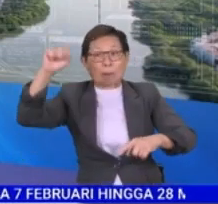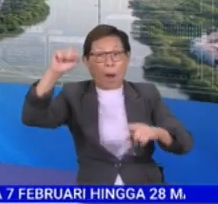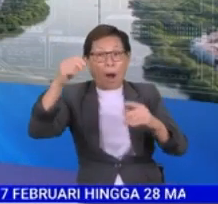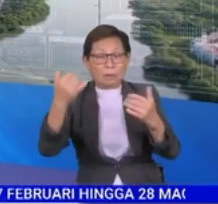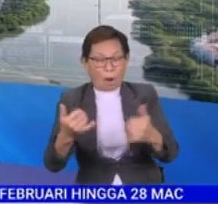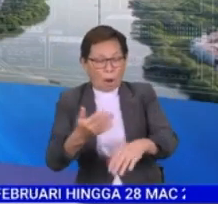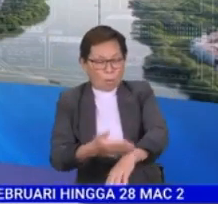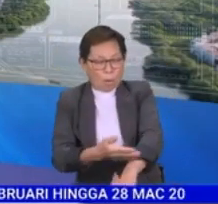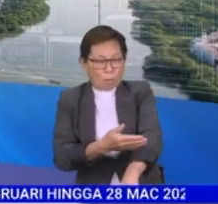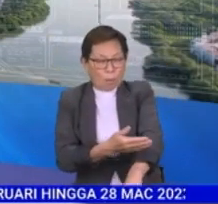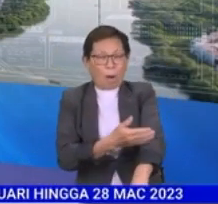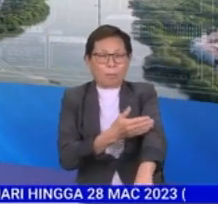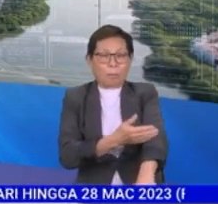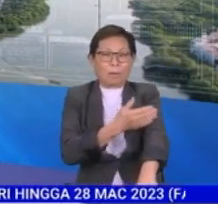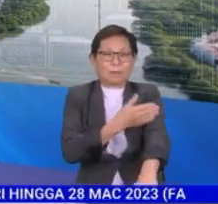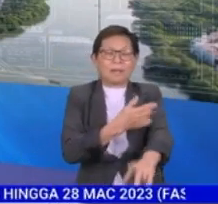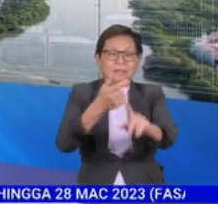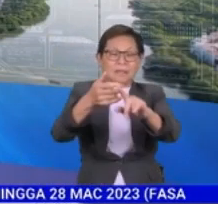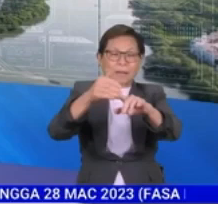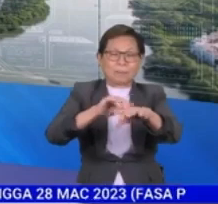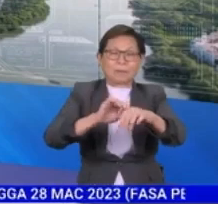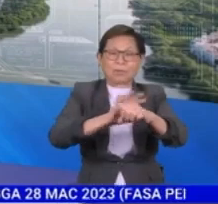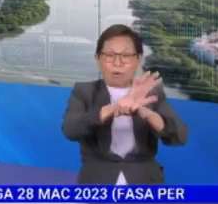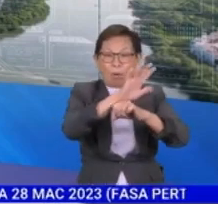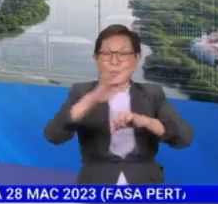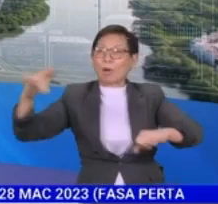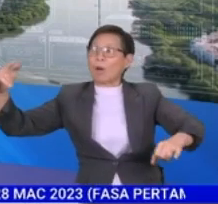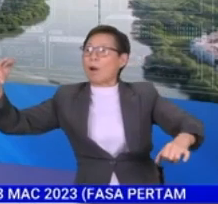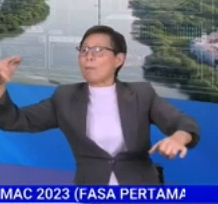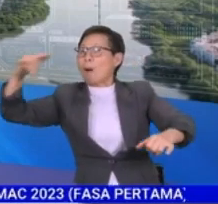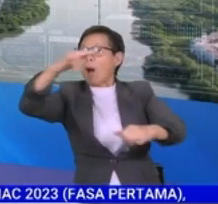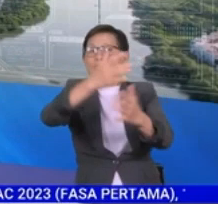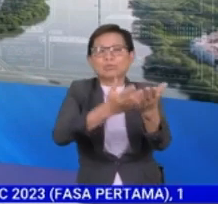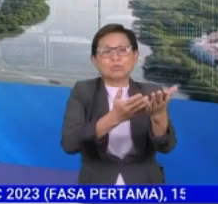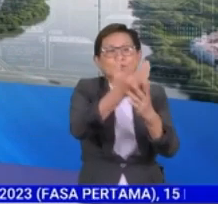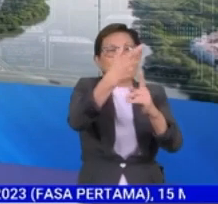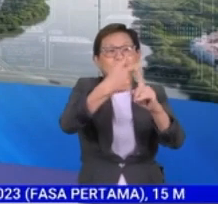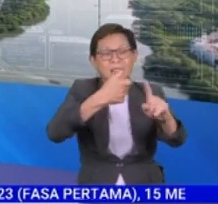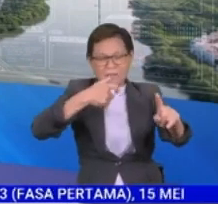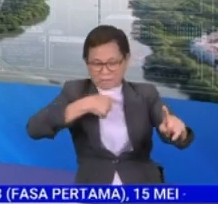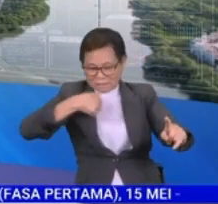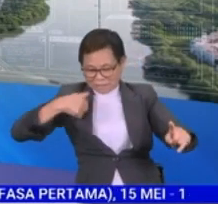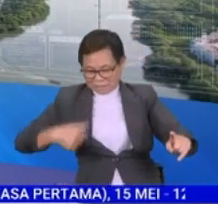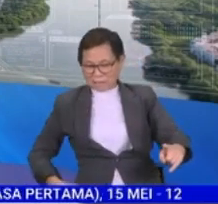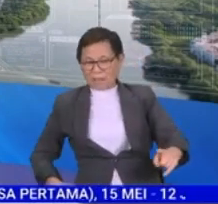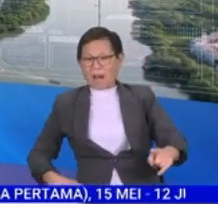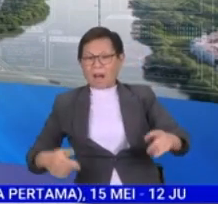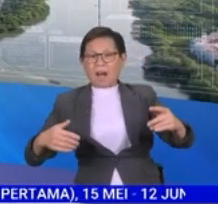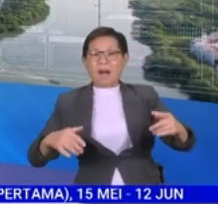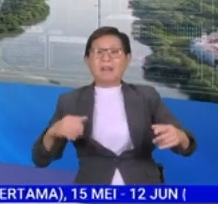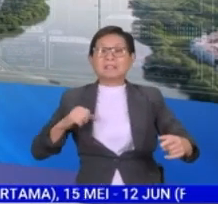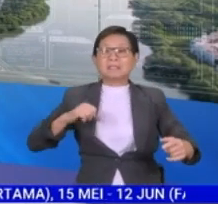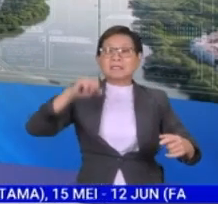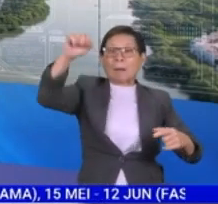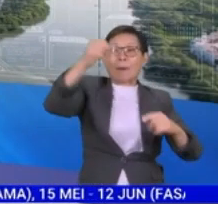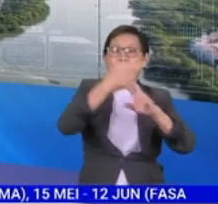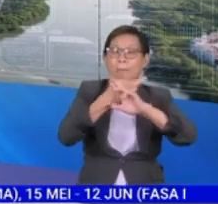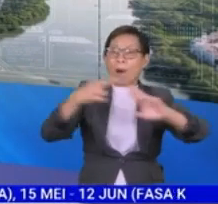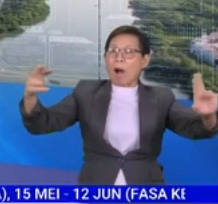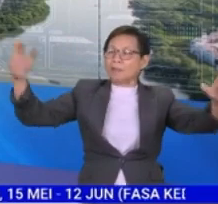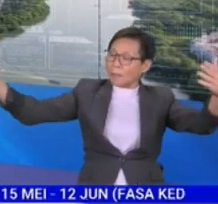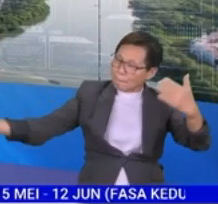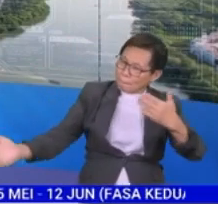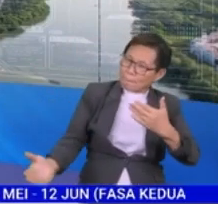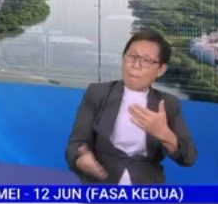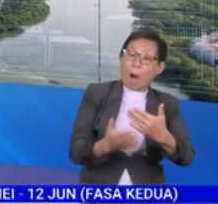pulih sejak pendek 19 penerbangan terus pertama dari negara itu juga menandakan Sabah bersiap sedia dengan